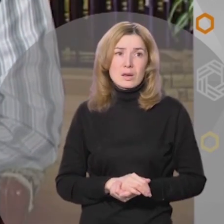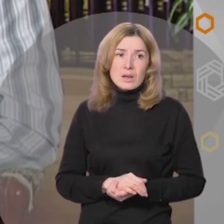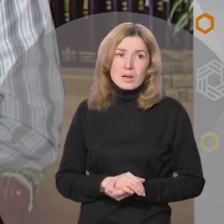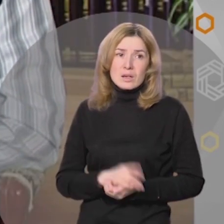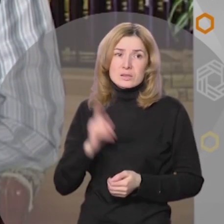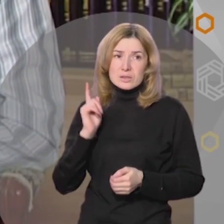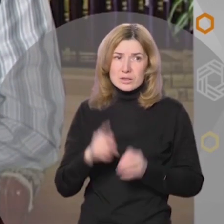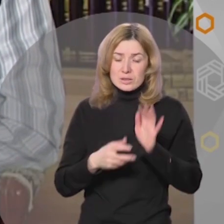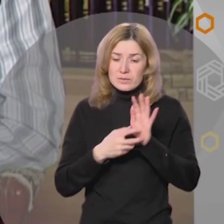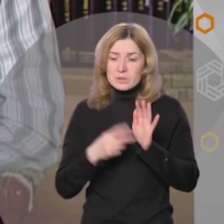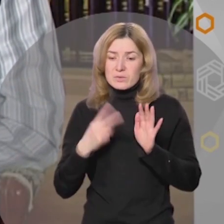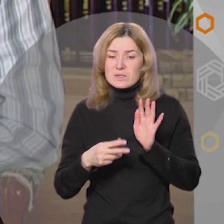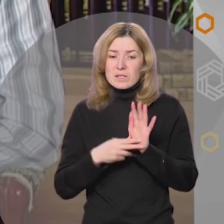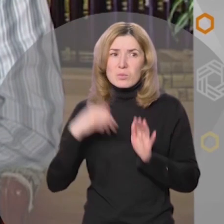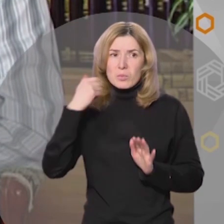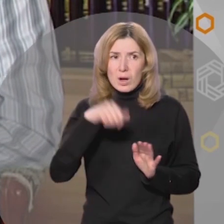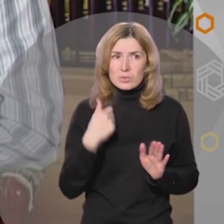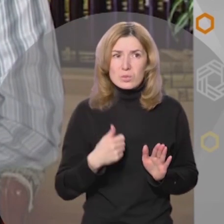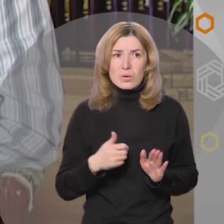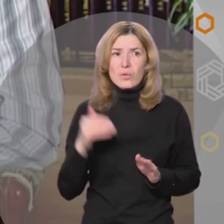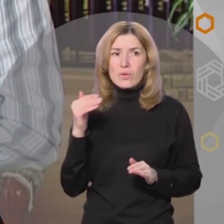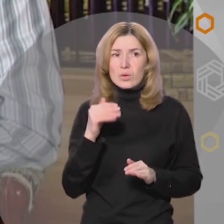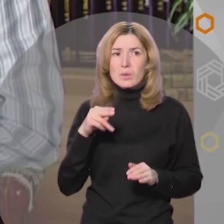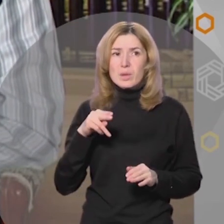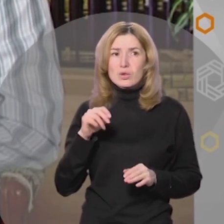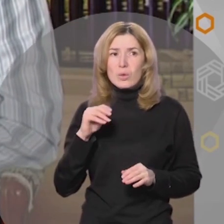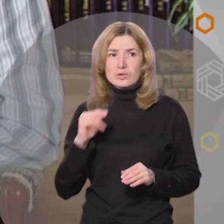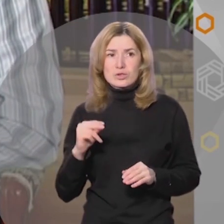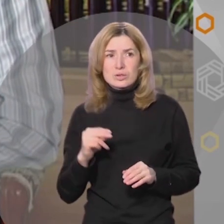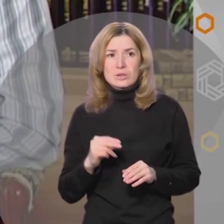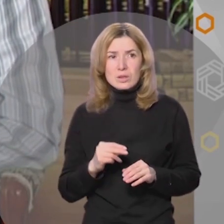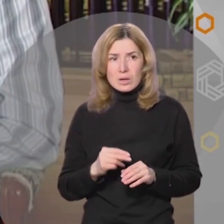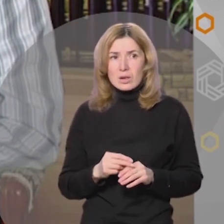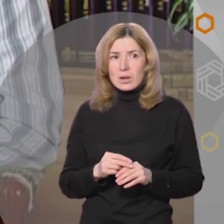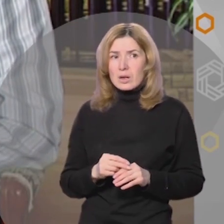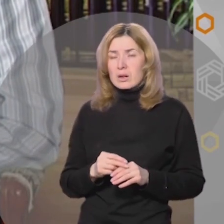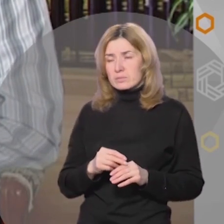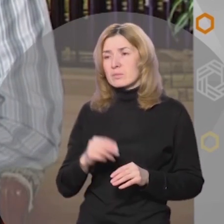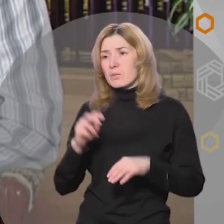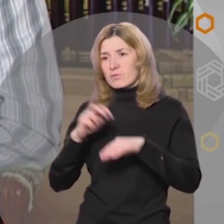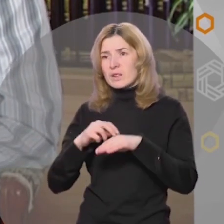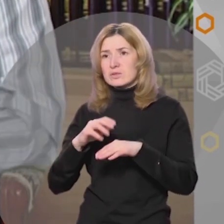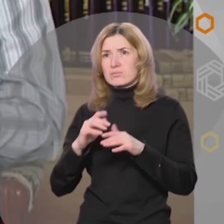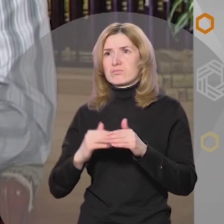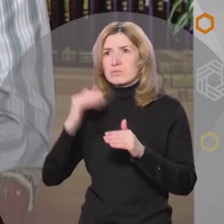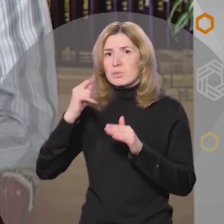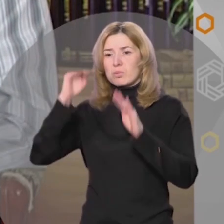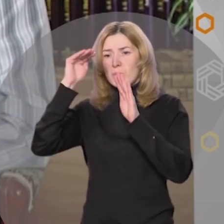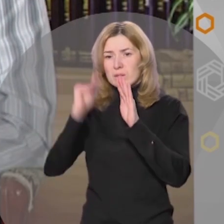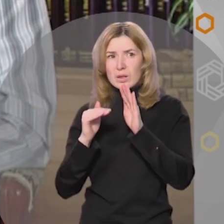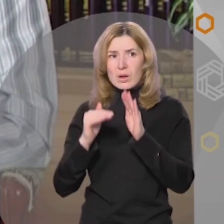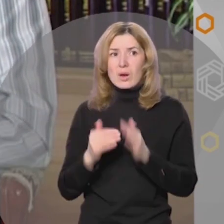В 1828 году Федора Петровича Гааза понизили в должности. Еще